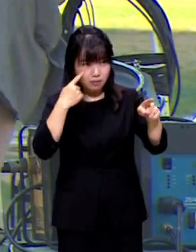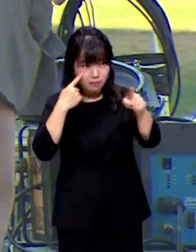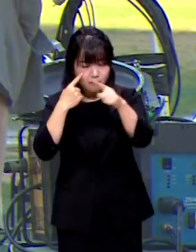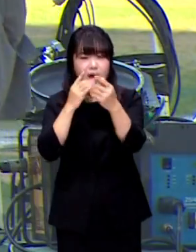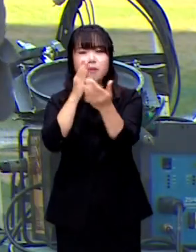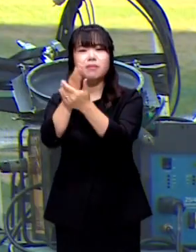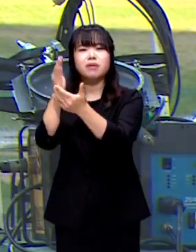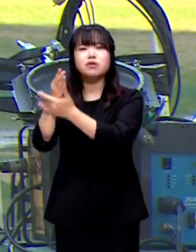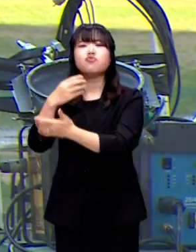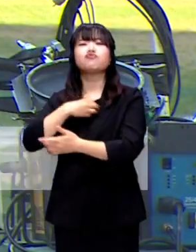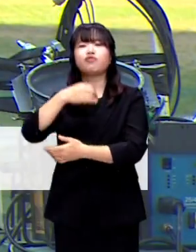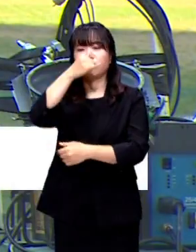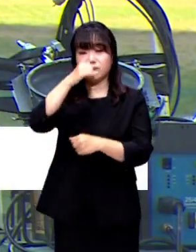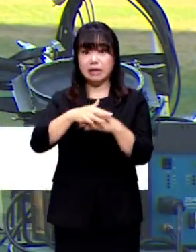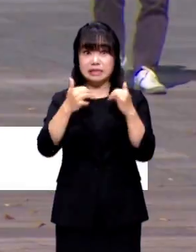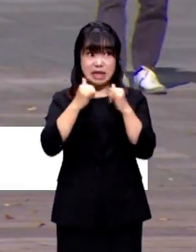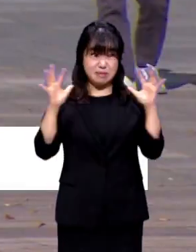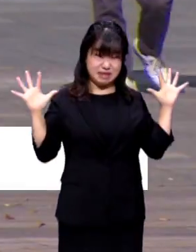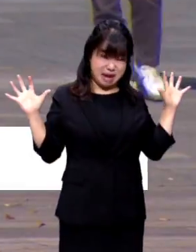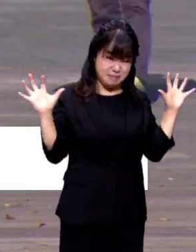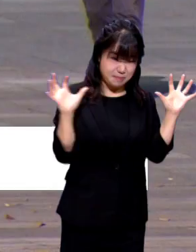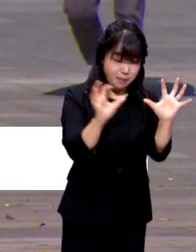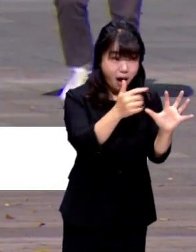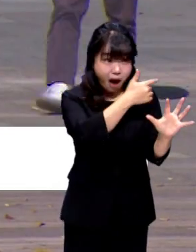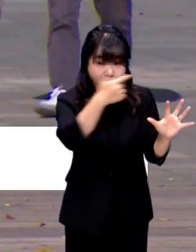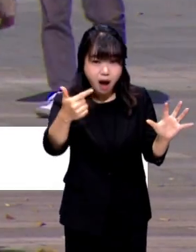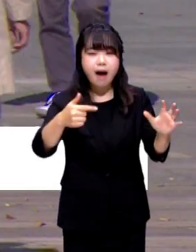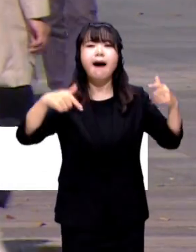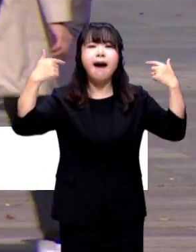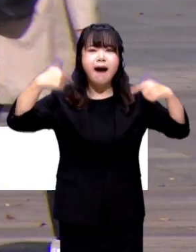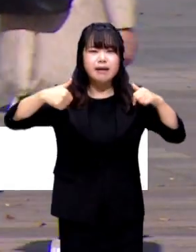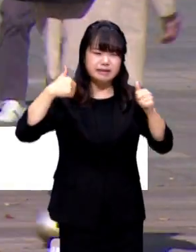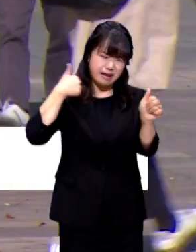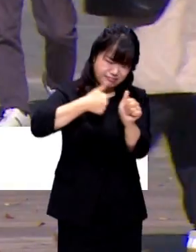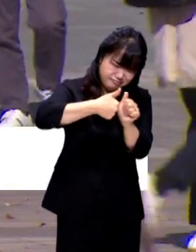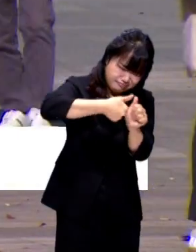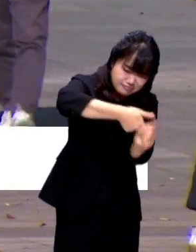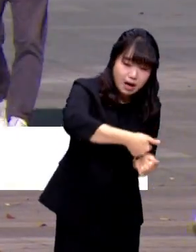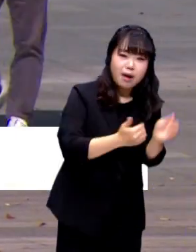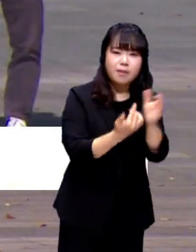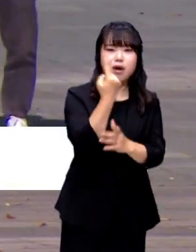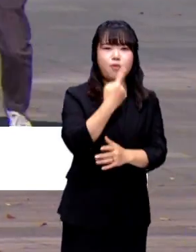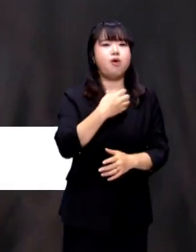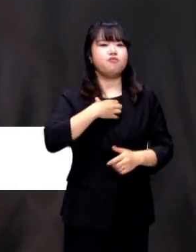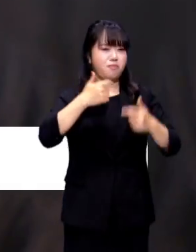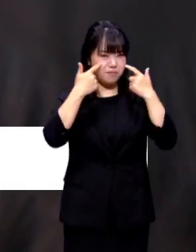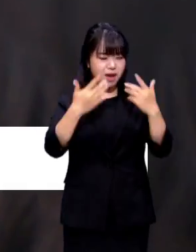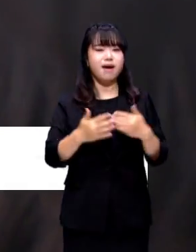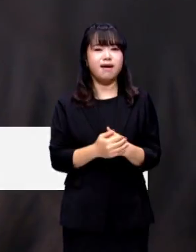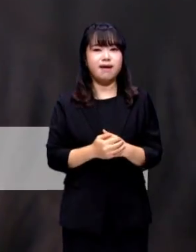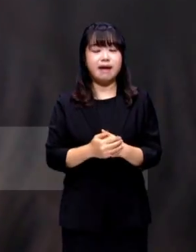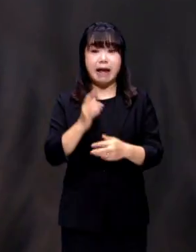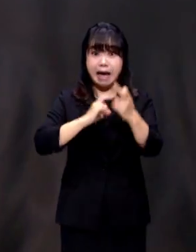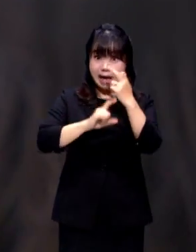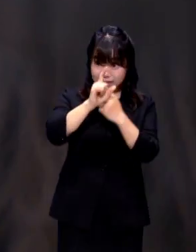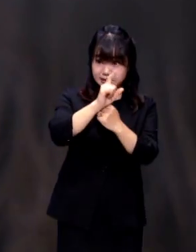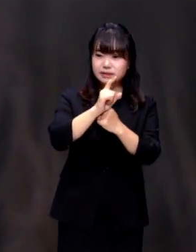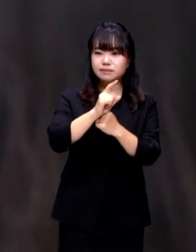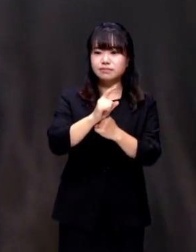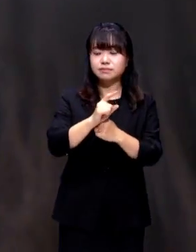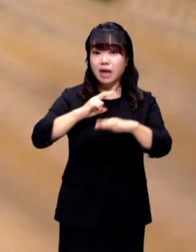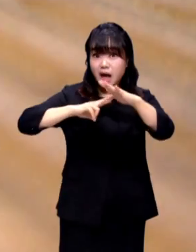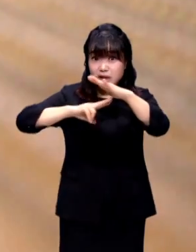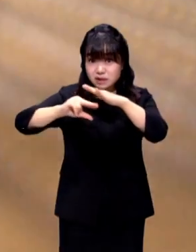아닙니다. 사람이 몰리는 곳에서는 발생할 가능성이 커지는 겁니다. 출퇴근 시간,